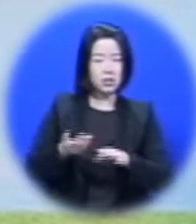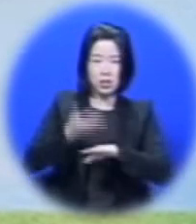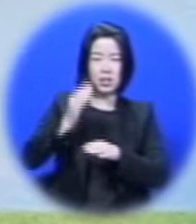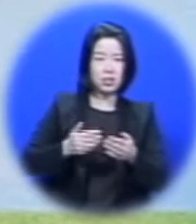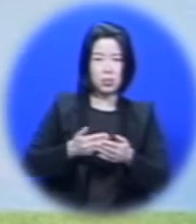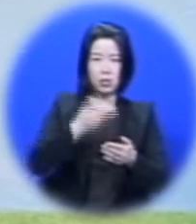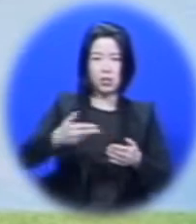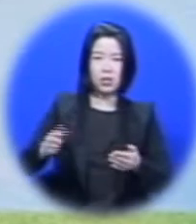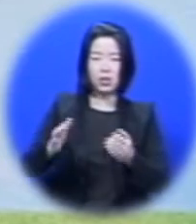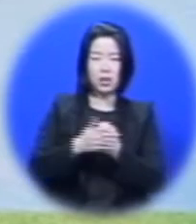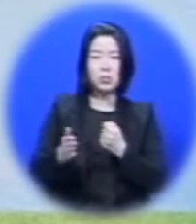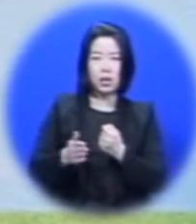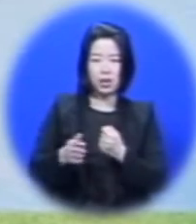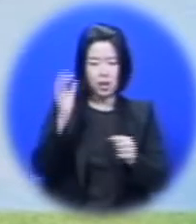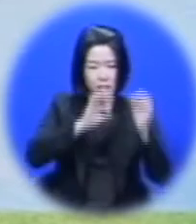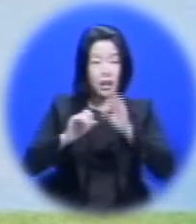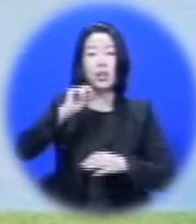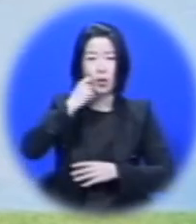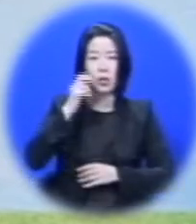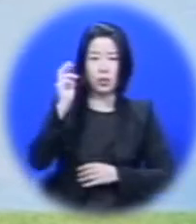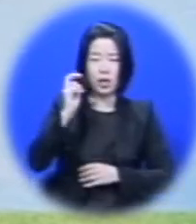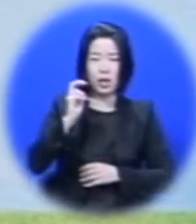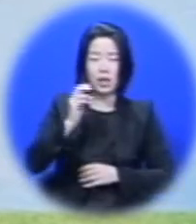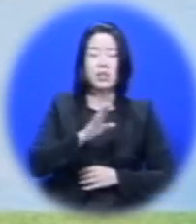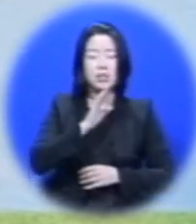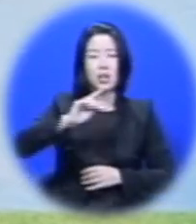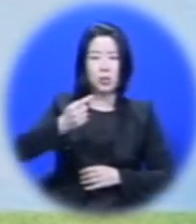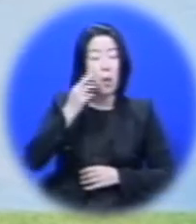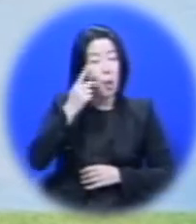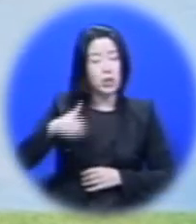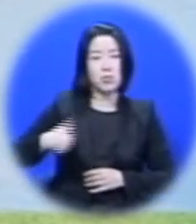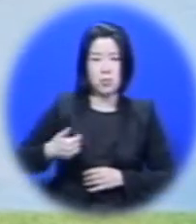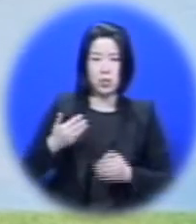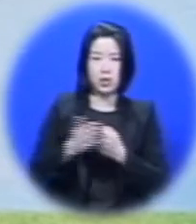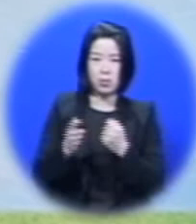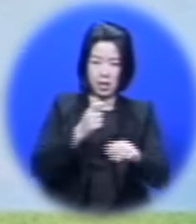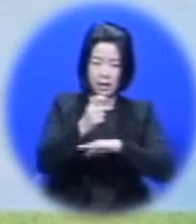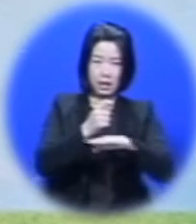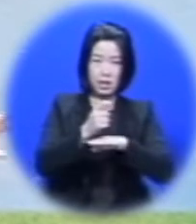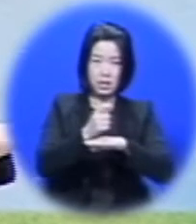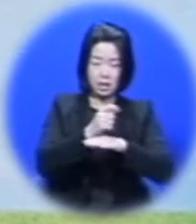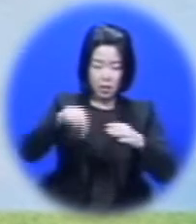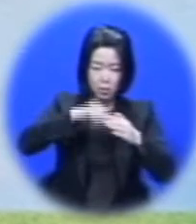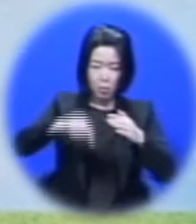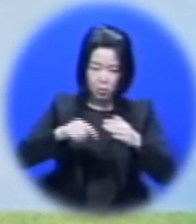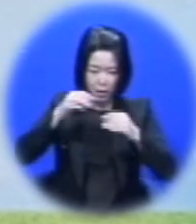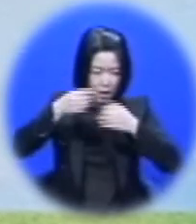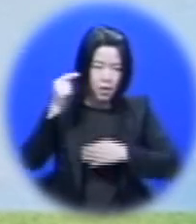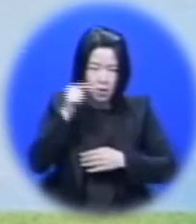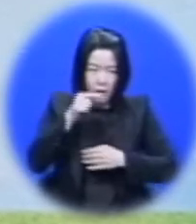돈을 떨어뜨렸던 분들 있을 리가 없지요. 그래도 혹시 몰라. 그래서 택시 의자를 구석구석 다